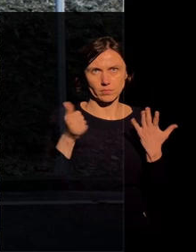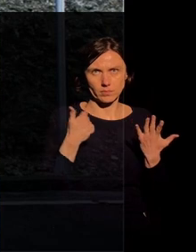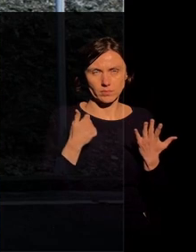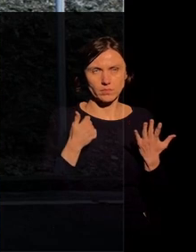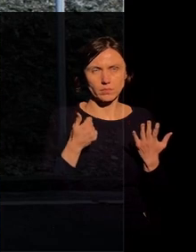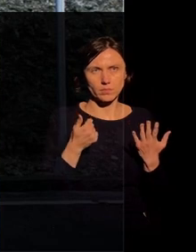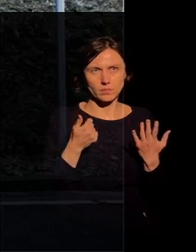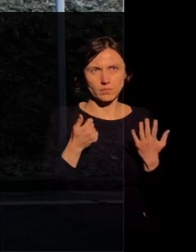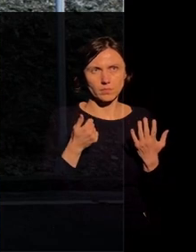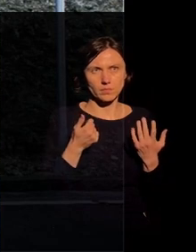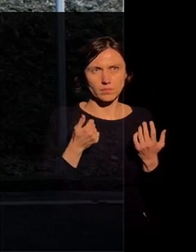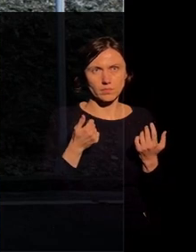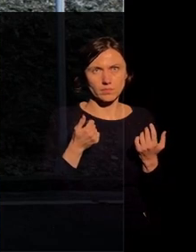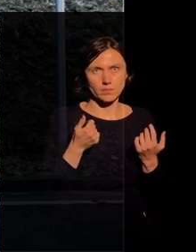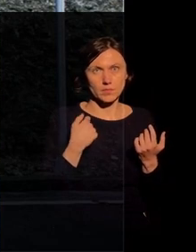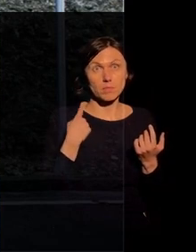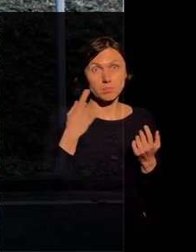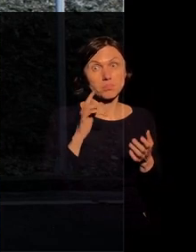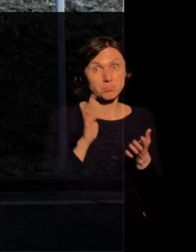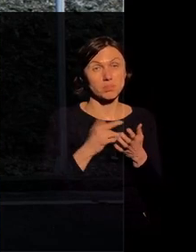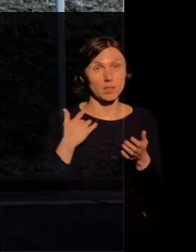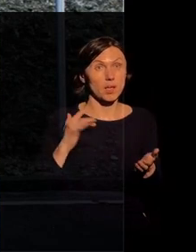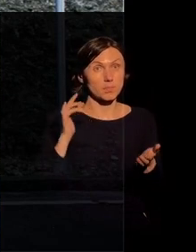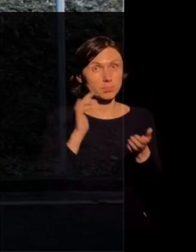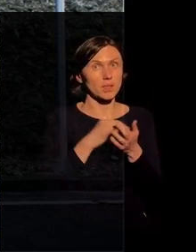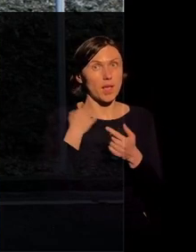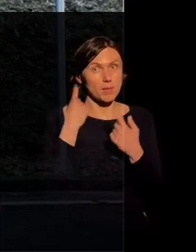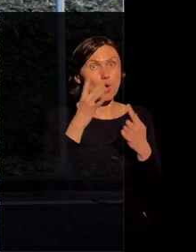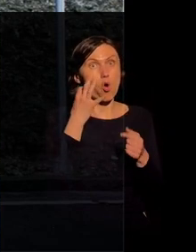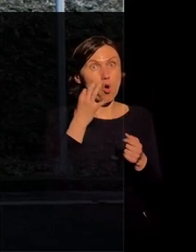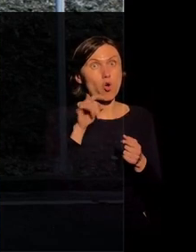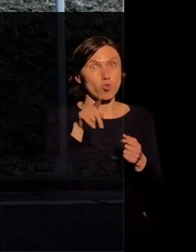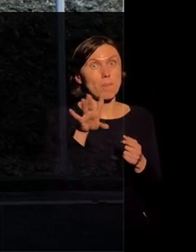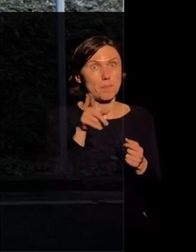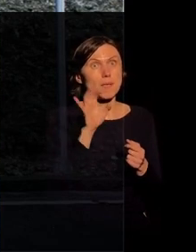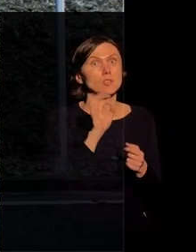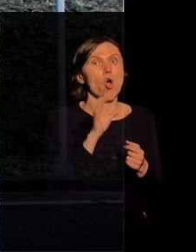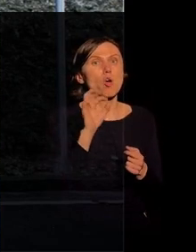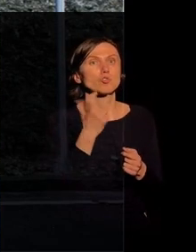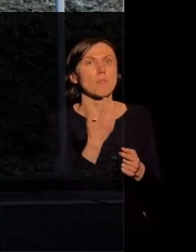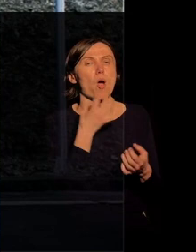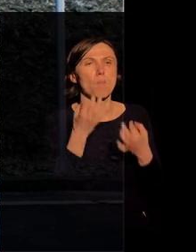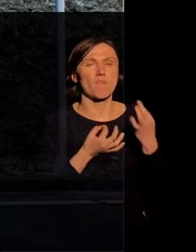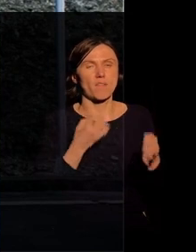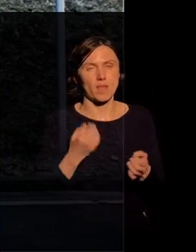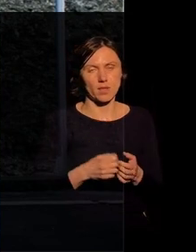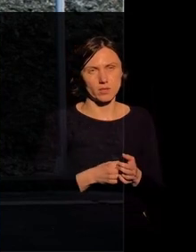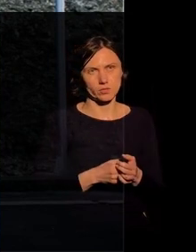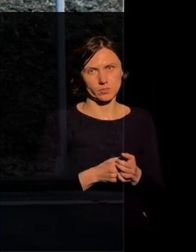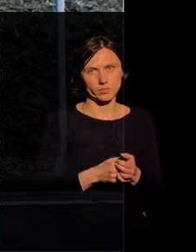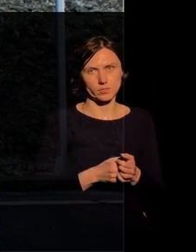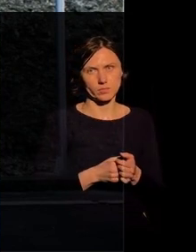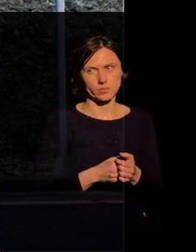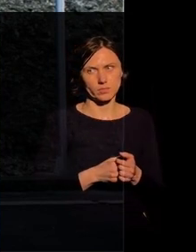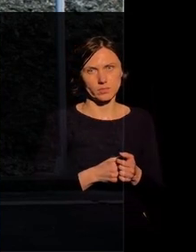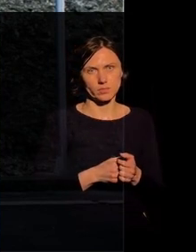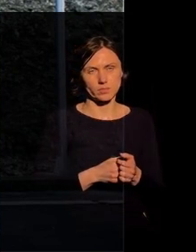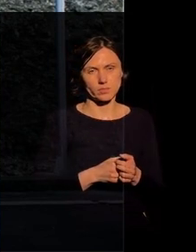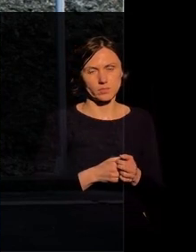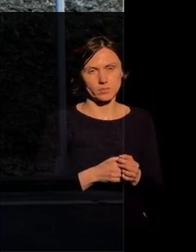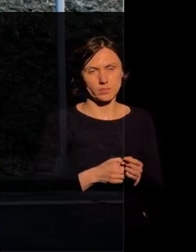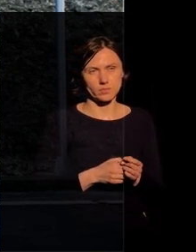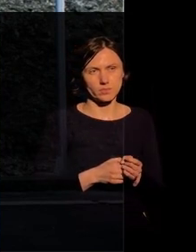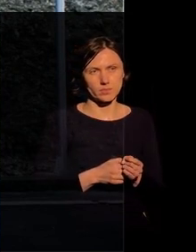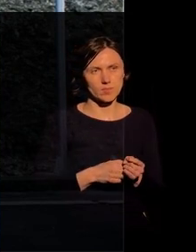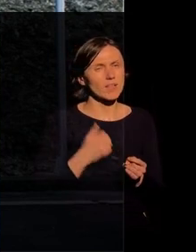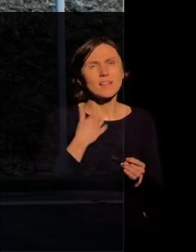2006, więc ja sobie no wtedy pojechałem do tego Tybetu też z myślą, że o, to będzie o czym opowiadać, prawda? I to było, to